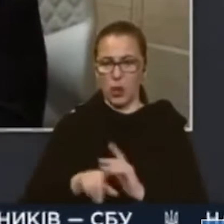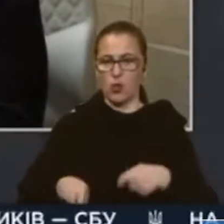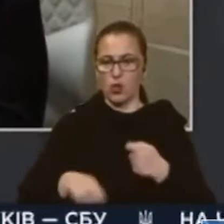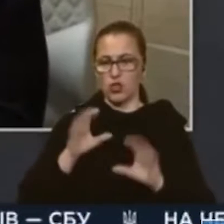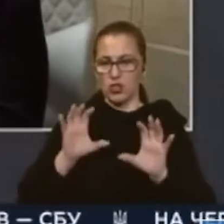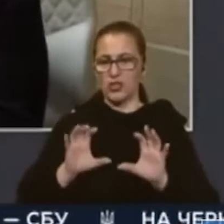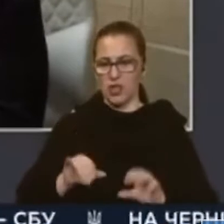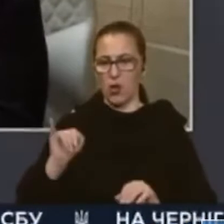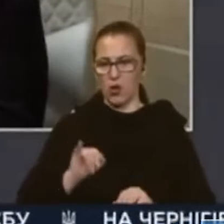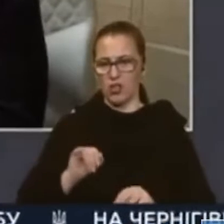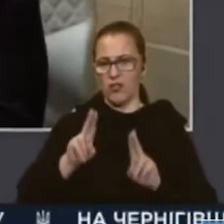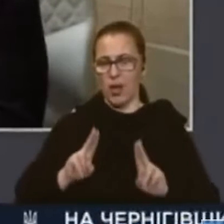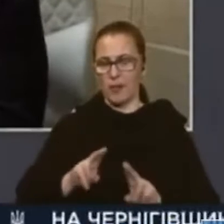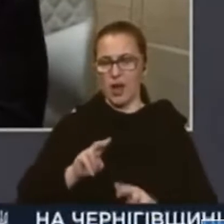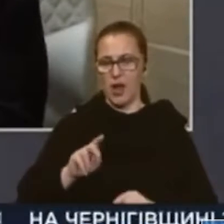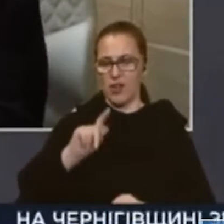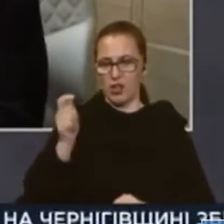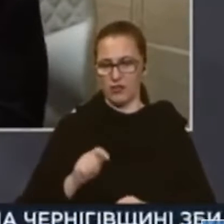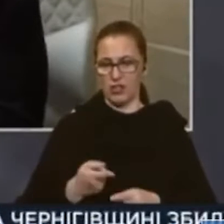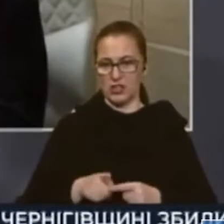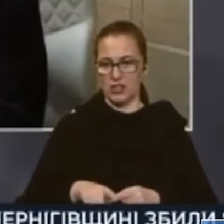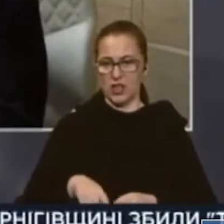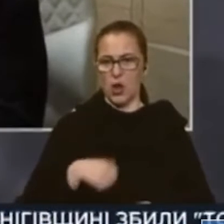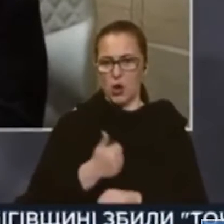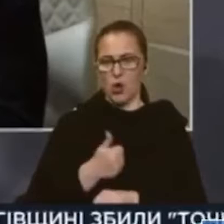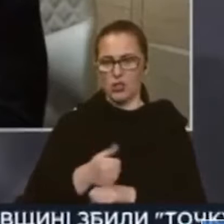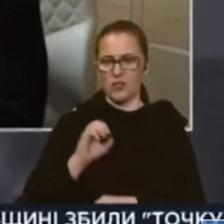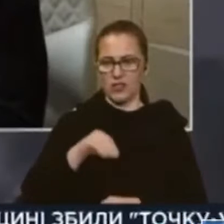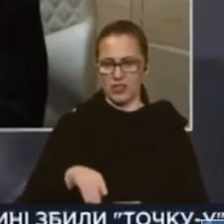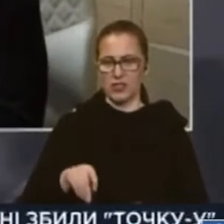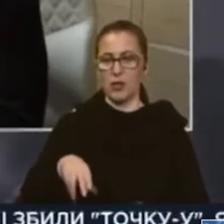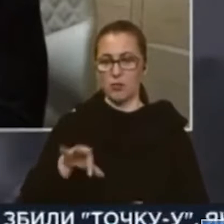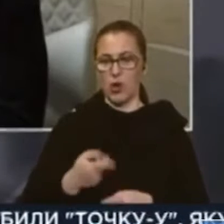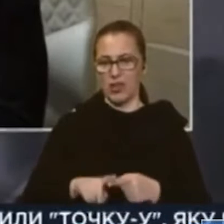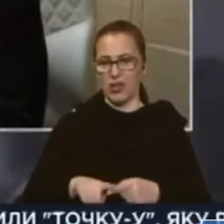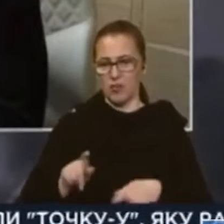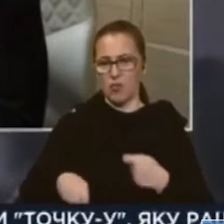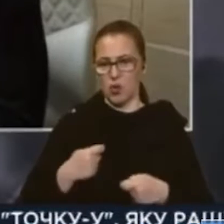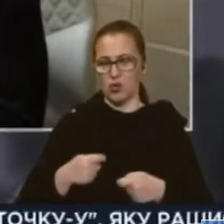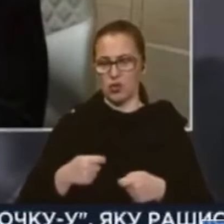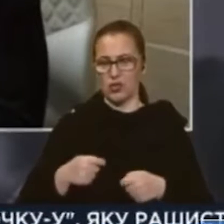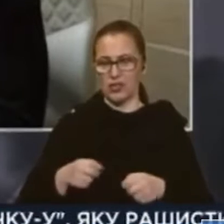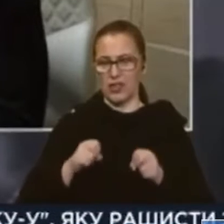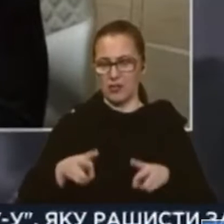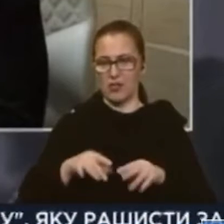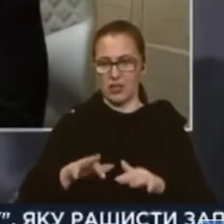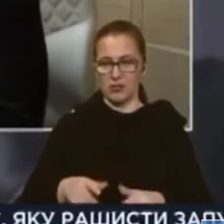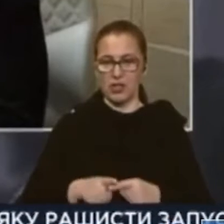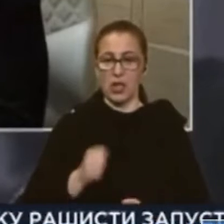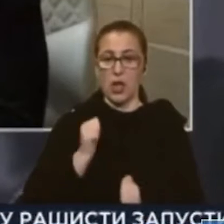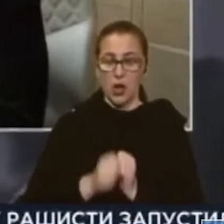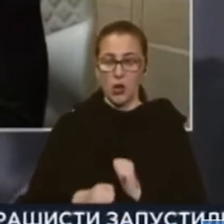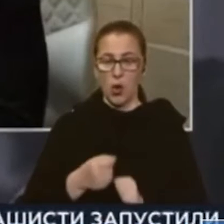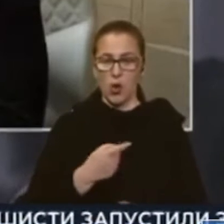порушення законів та звичаїв війни. Це основна стаття, по яким порушується внаслідок цих випадків. Це кожен